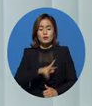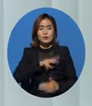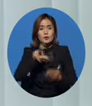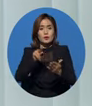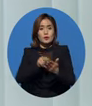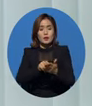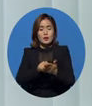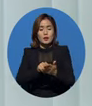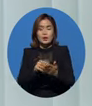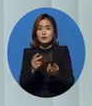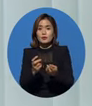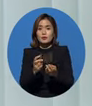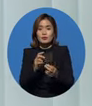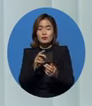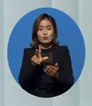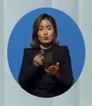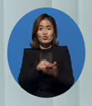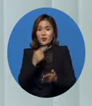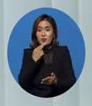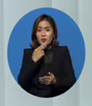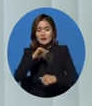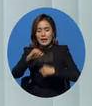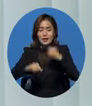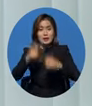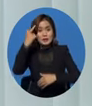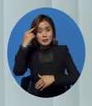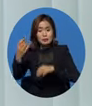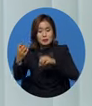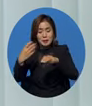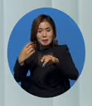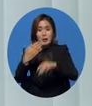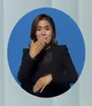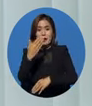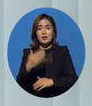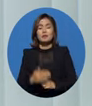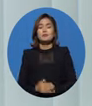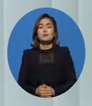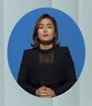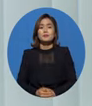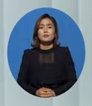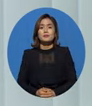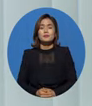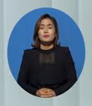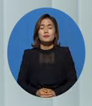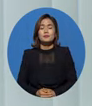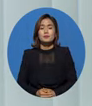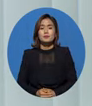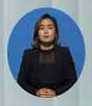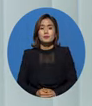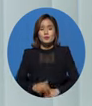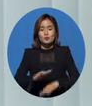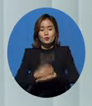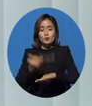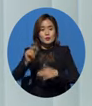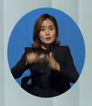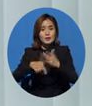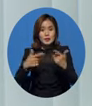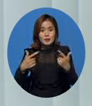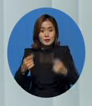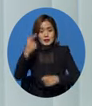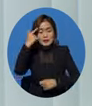제약이 없습니다 자유롭게 질문 하시고 답변을 듣는 시간을 갖도록 하겠습니다 앞선 주도권 시간과 마찬가지로